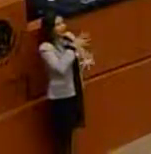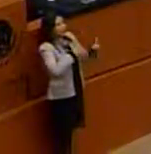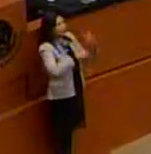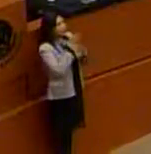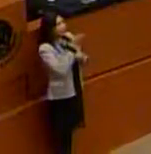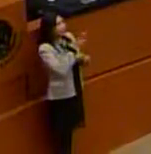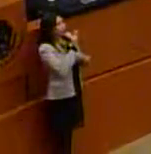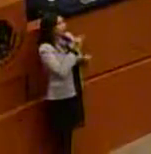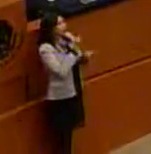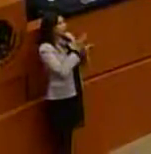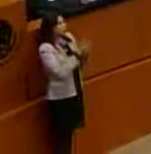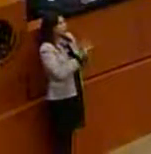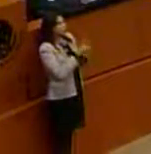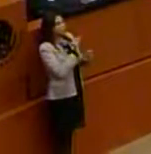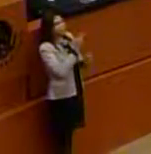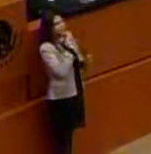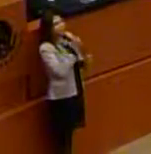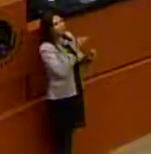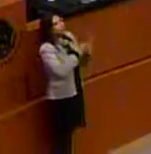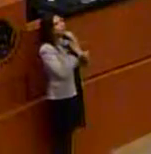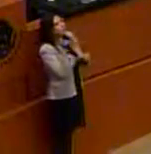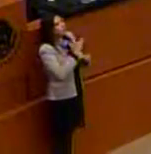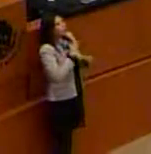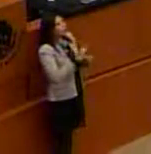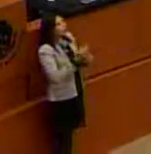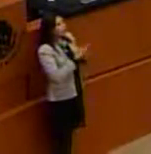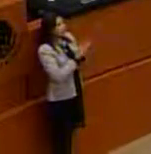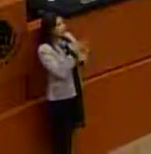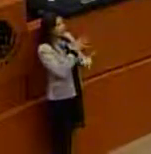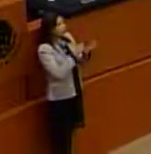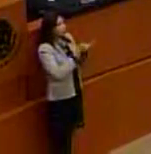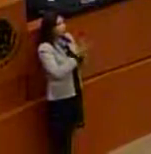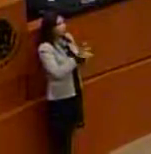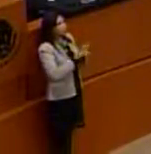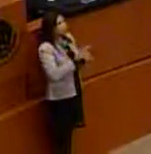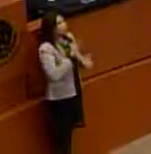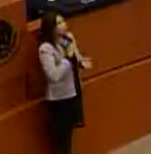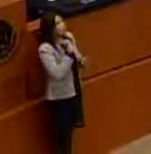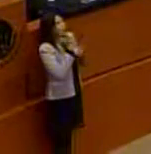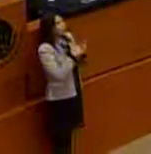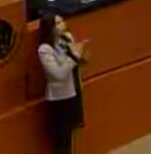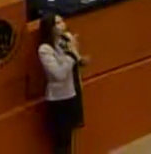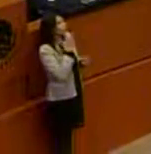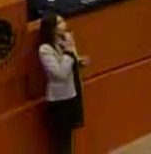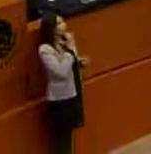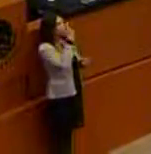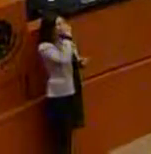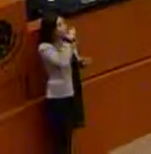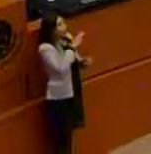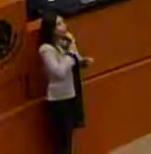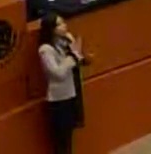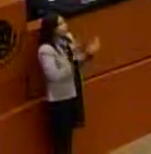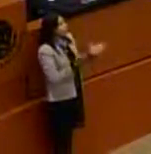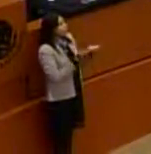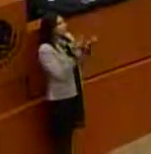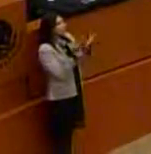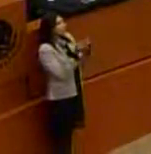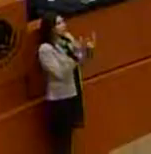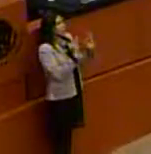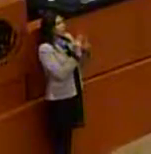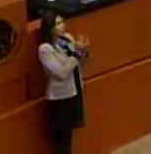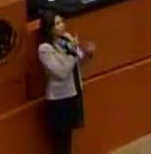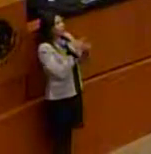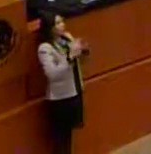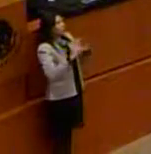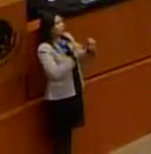et incitation parce que c'est donner un capital qui peut être utilisé pour se former ou entreprendre. Dans le domaine de l'éducation, il est bien reconnu